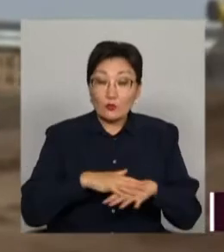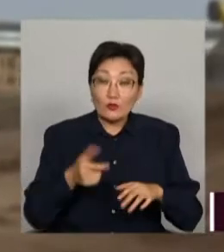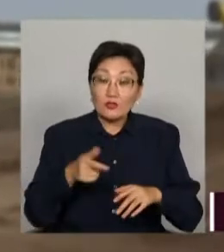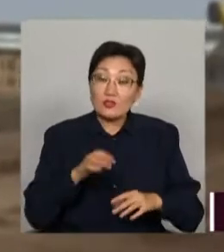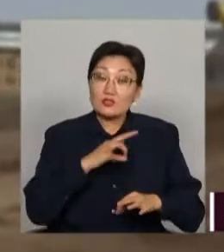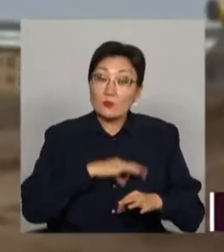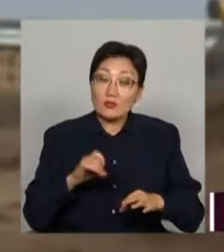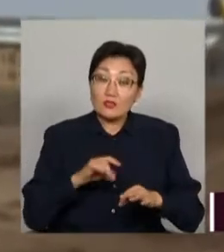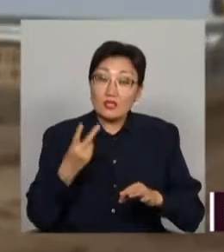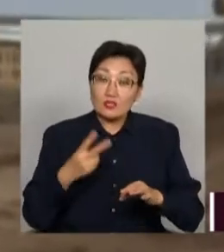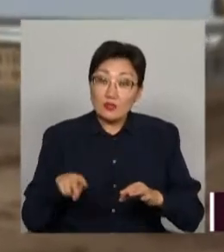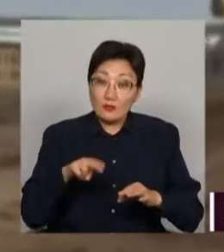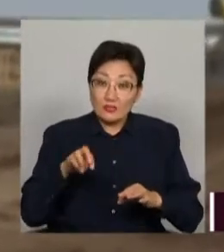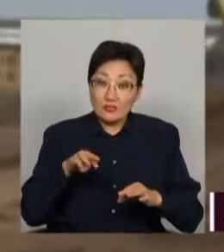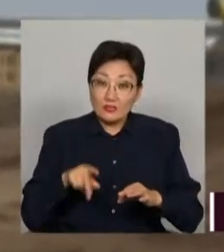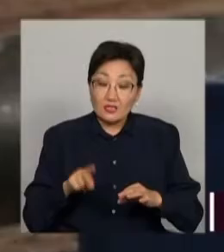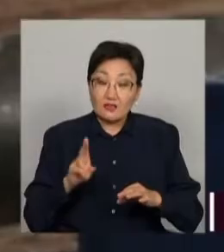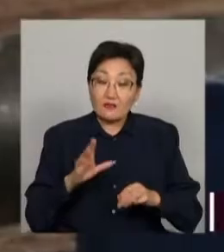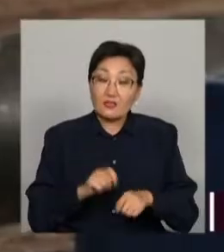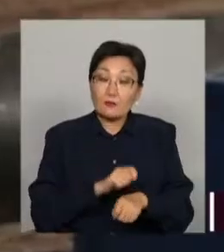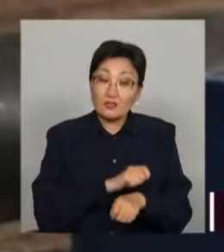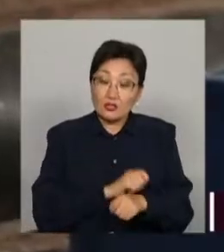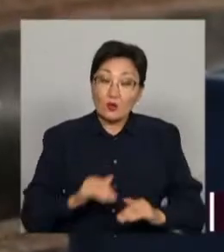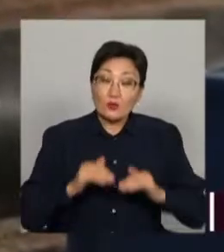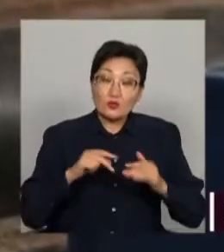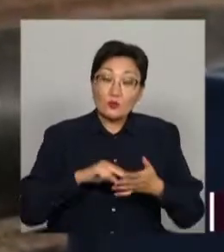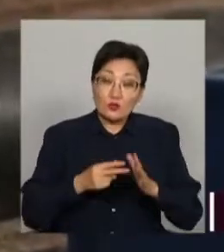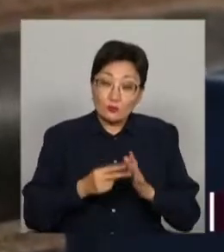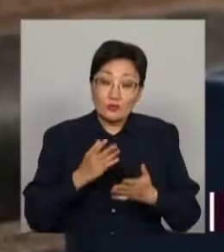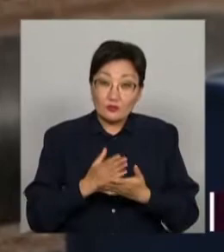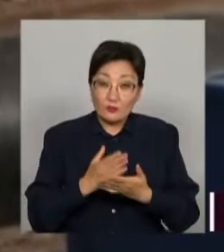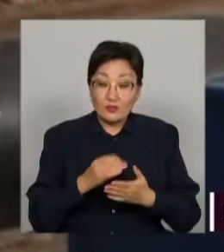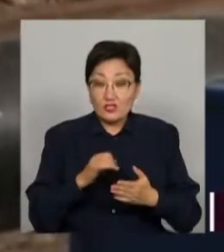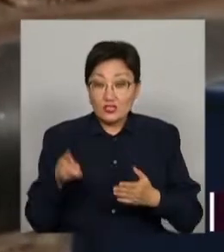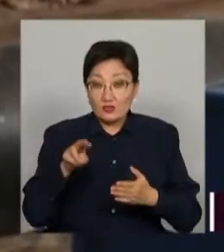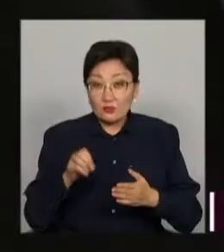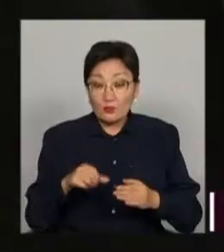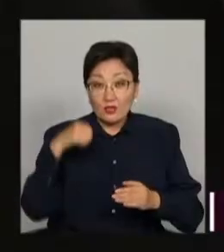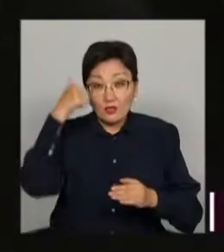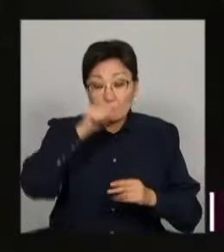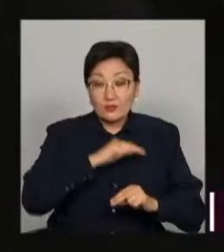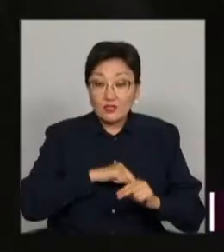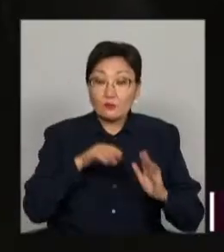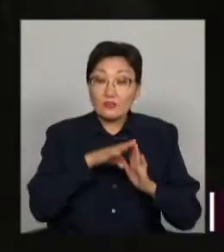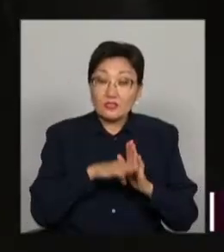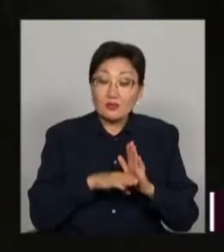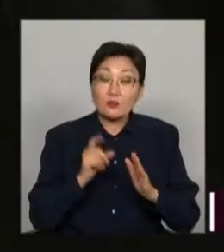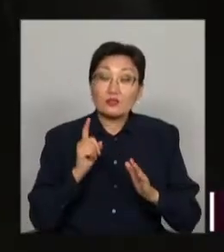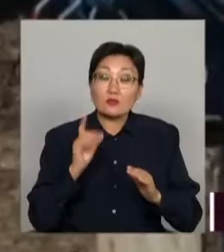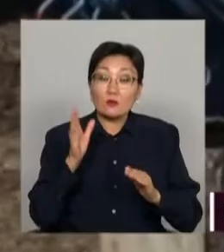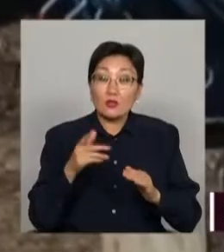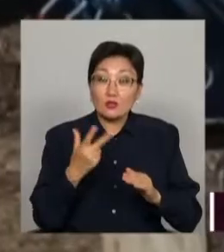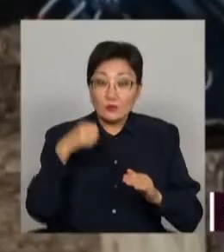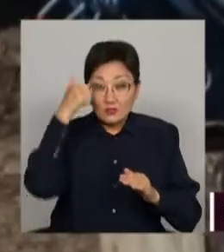тұтыну көлемін 20 миллиард текше метрге дейін өсіруді жоспарлап отыр. Бұнымен қоса жылдық жұмыстар тізбесінде алдағы 3